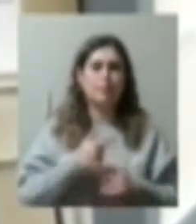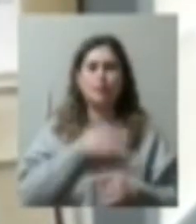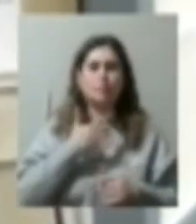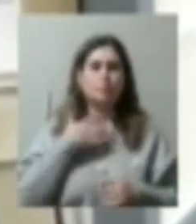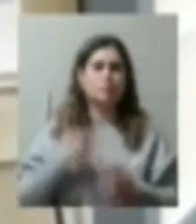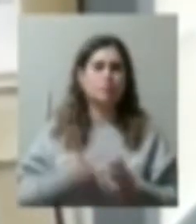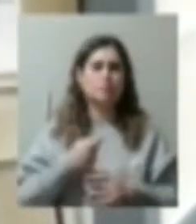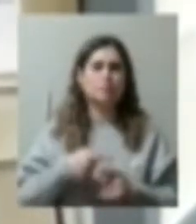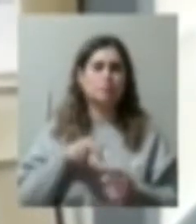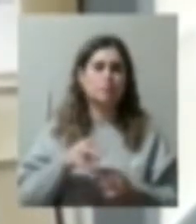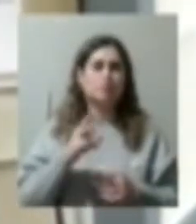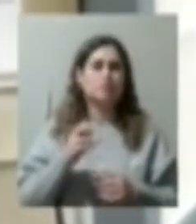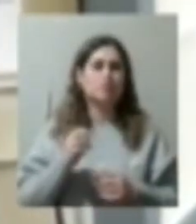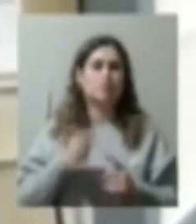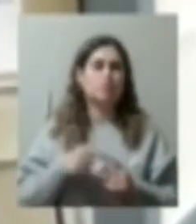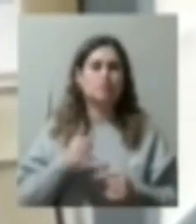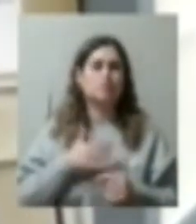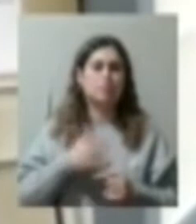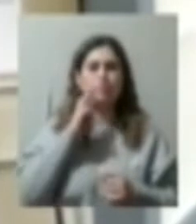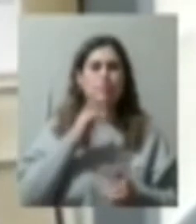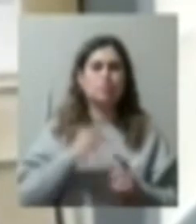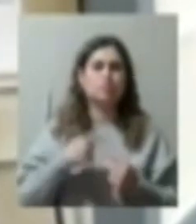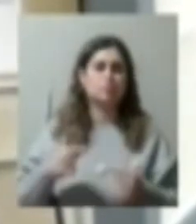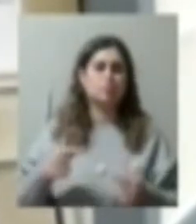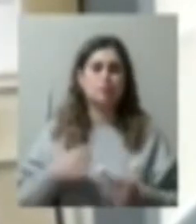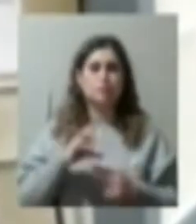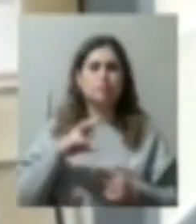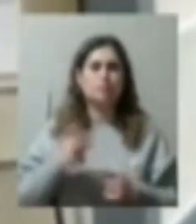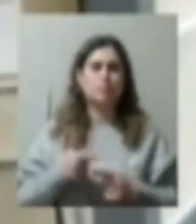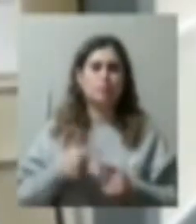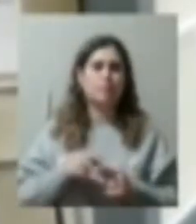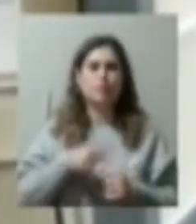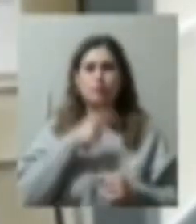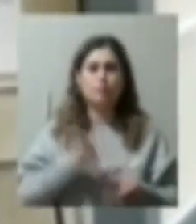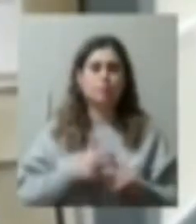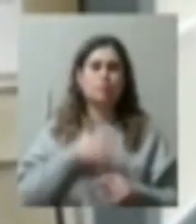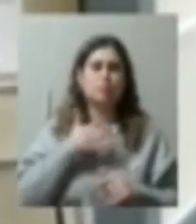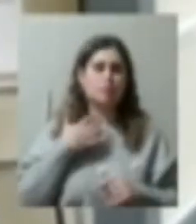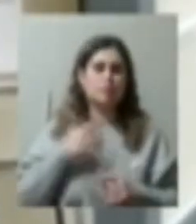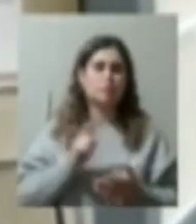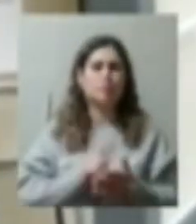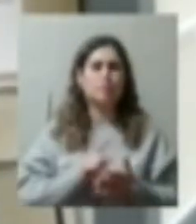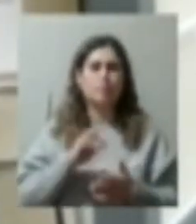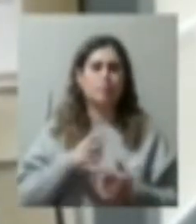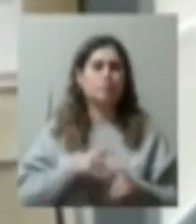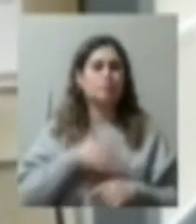йде навіть не з нашої держави, а з інших, з СНГ. З Росії дуже багато, з пенсійного фонду дуже